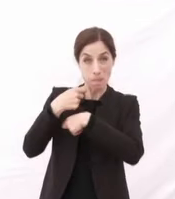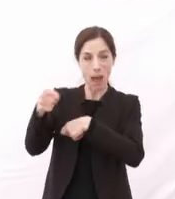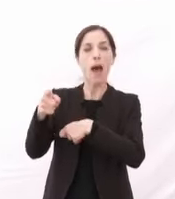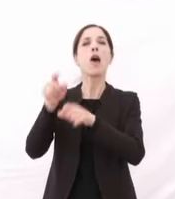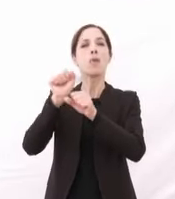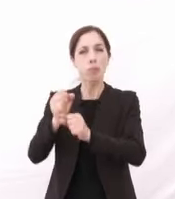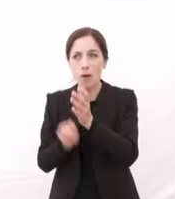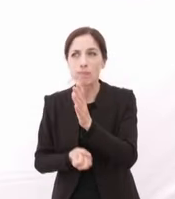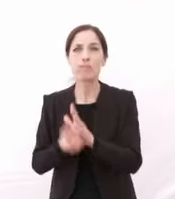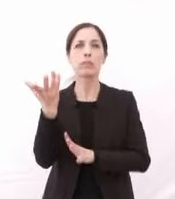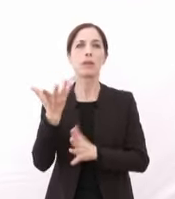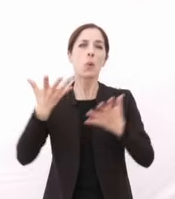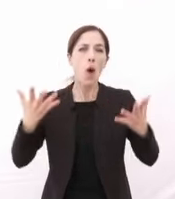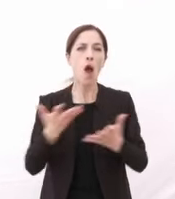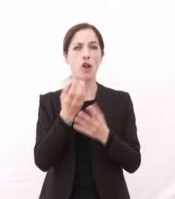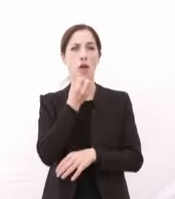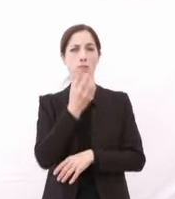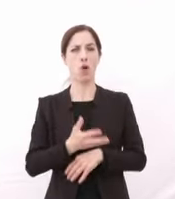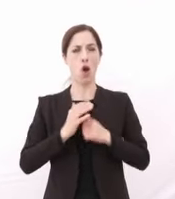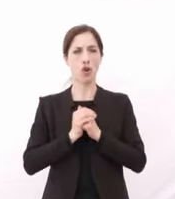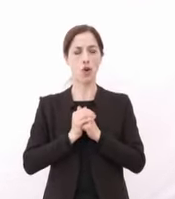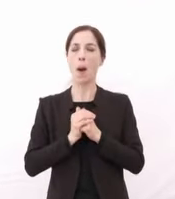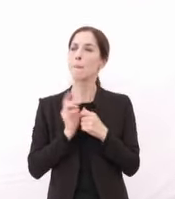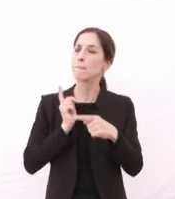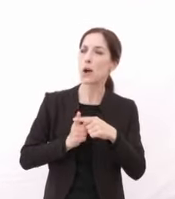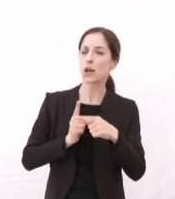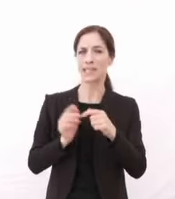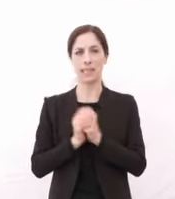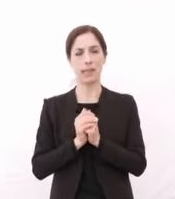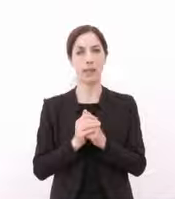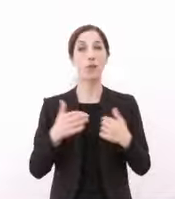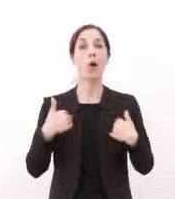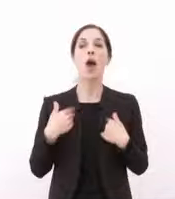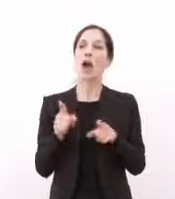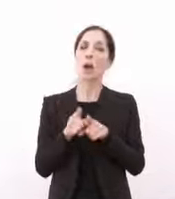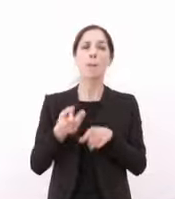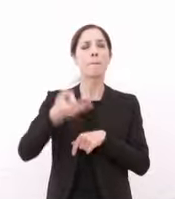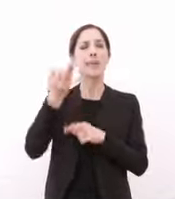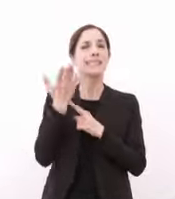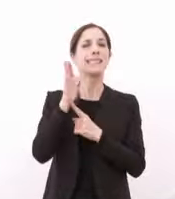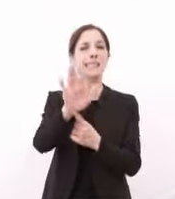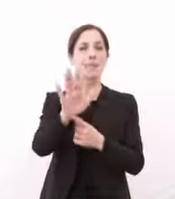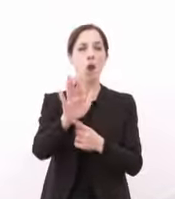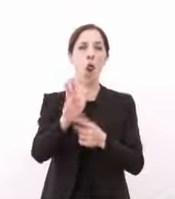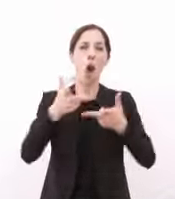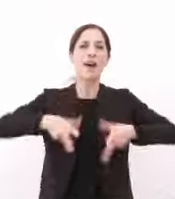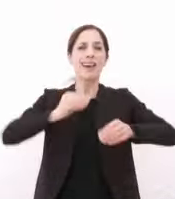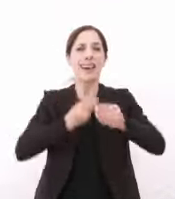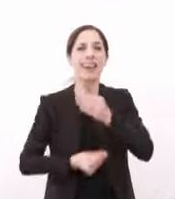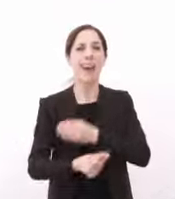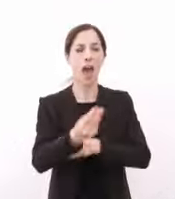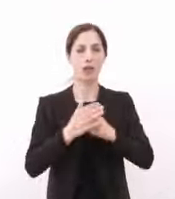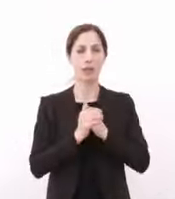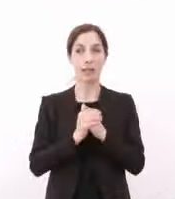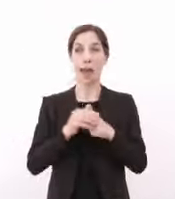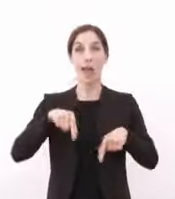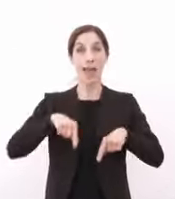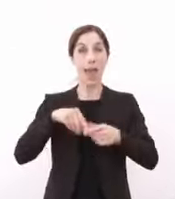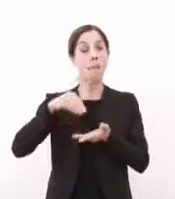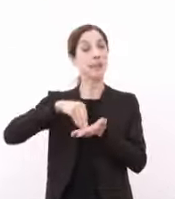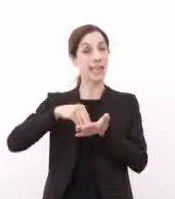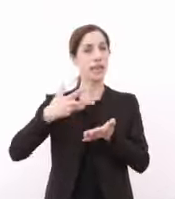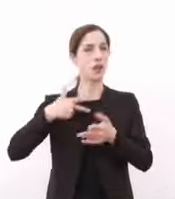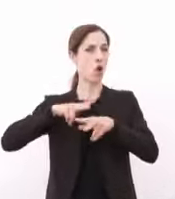spero fermamente che con l'aiuto dell'amministrazione comunale presente quel giorno, presente anche qui oggi, proprio insieme a